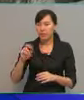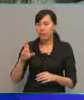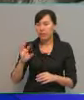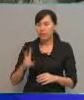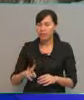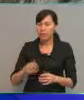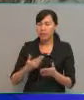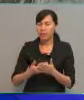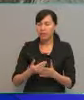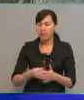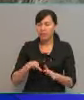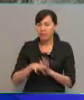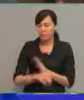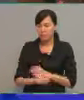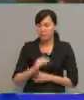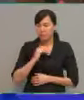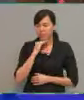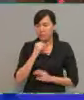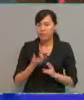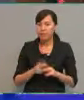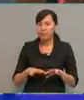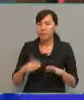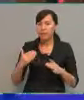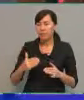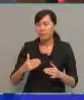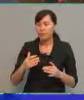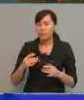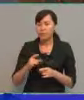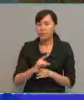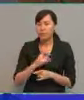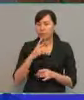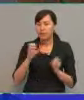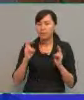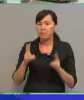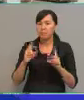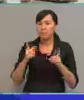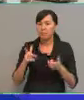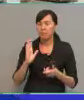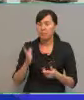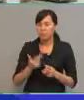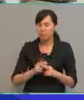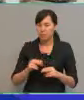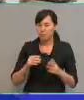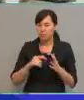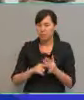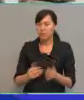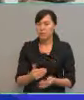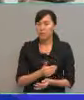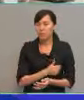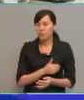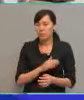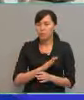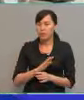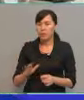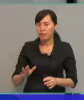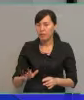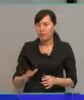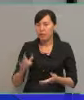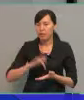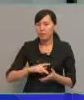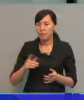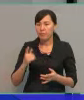кіріп, мәліметтеріңізді ендіресіз. Ол жерде сіздің ақпарыңыз қаралып, арнайы рұқсат аласыз. Сіздің талабыңыз орынсыз деп танылса,